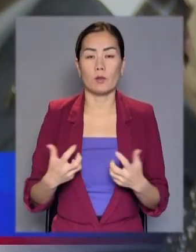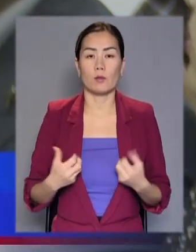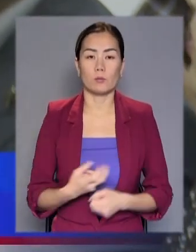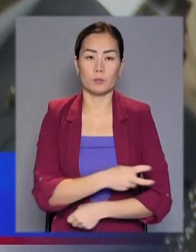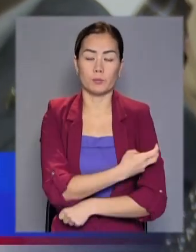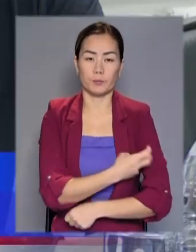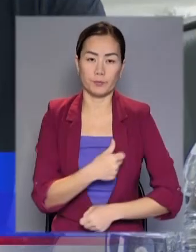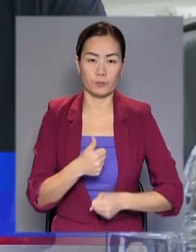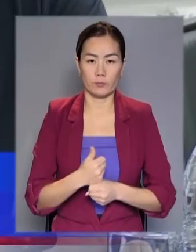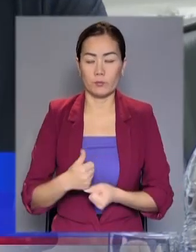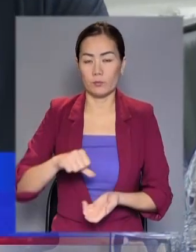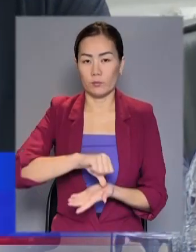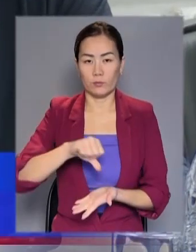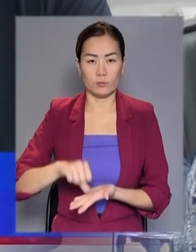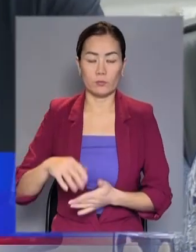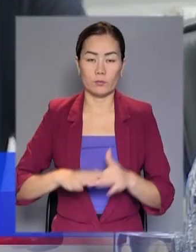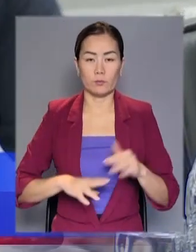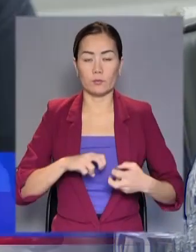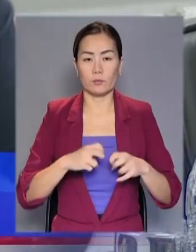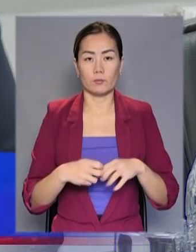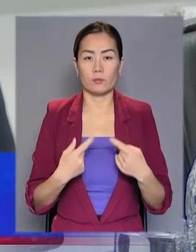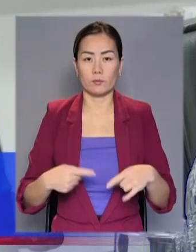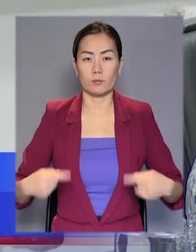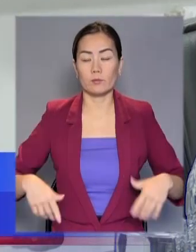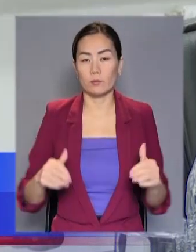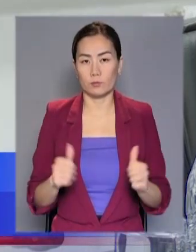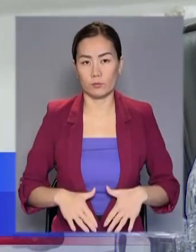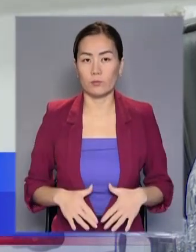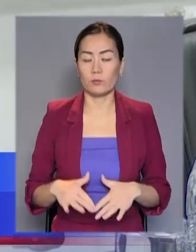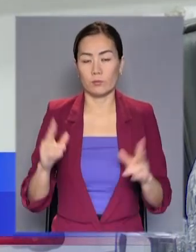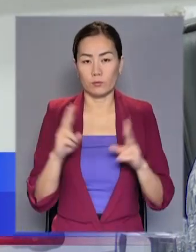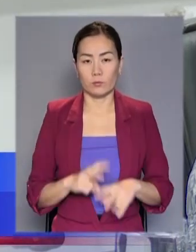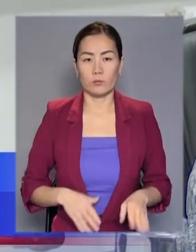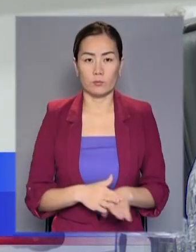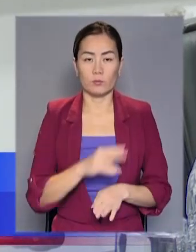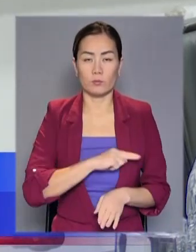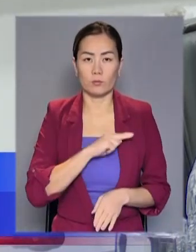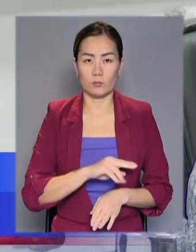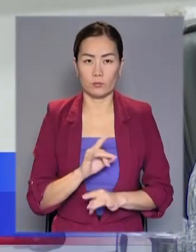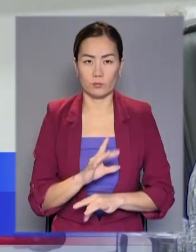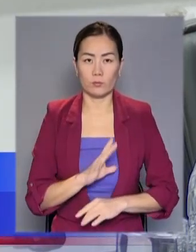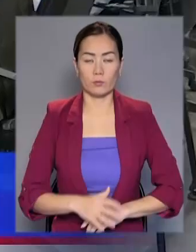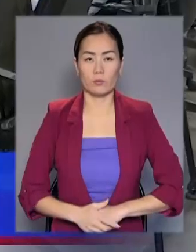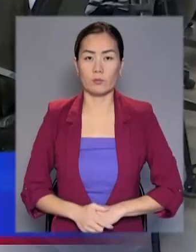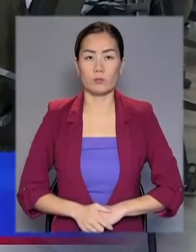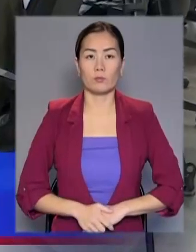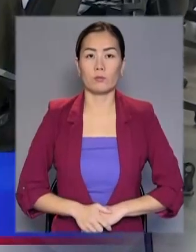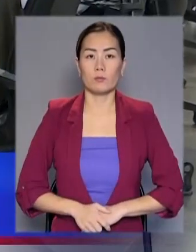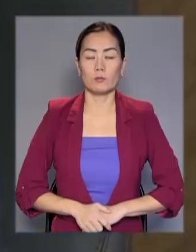сақтау орталықтарының басшылары қатысып, саладағы түйткілді мәселенің түйінін шешу жолына атқарылып жатқан жұмыстарын ортаға